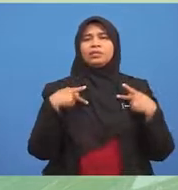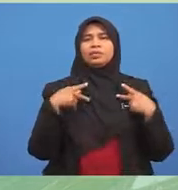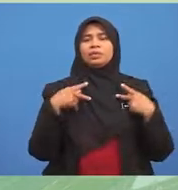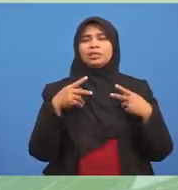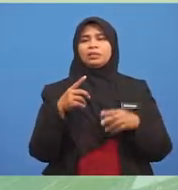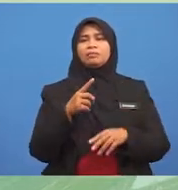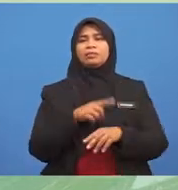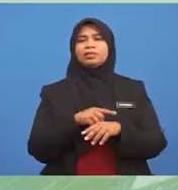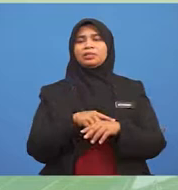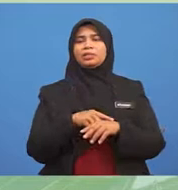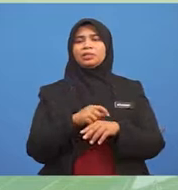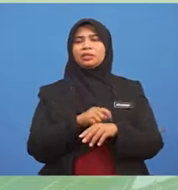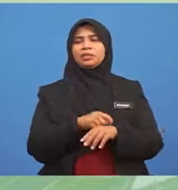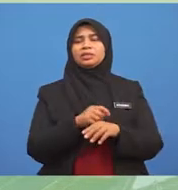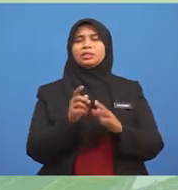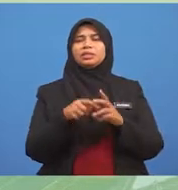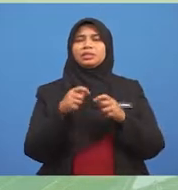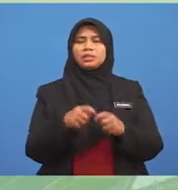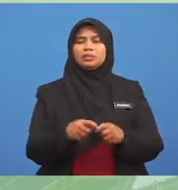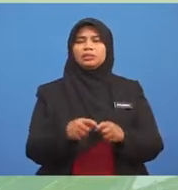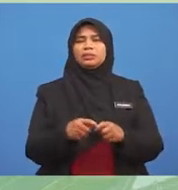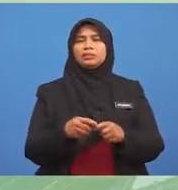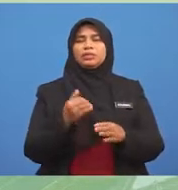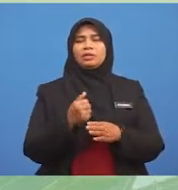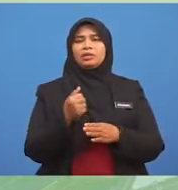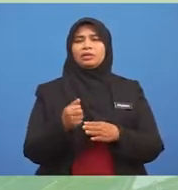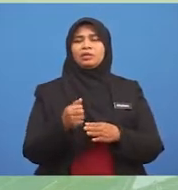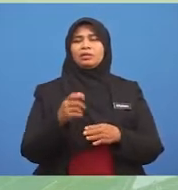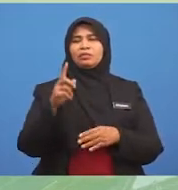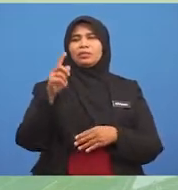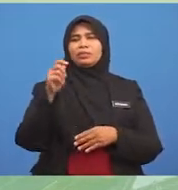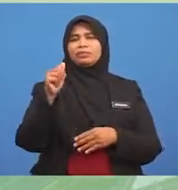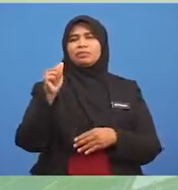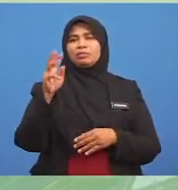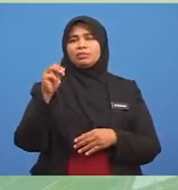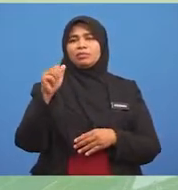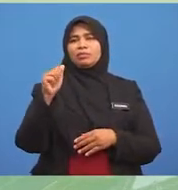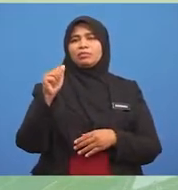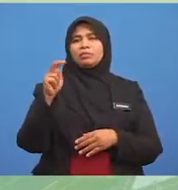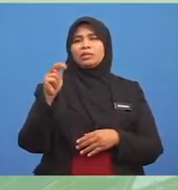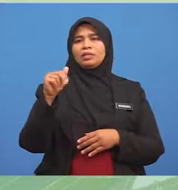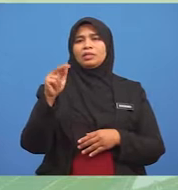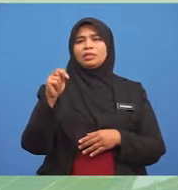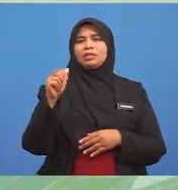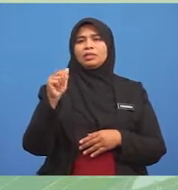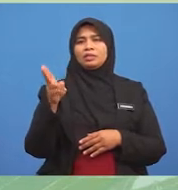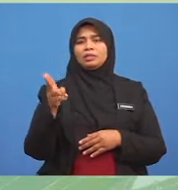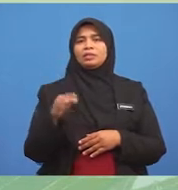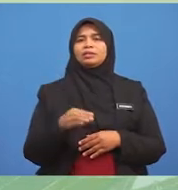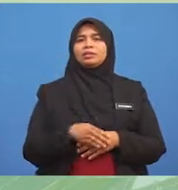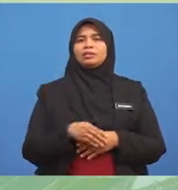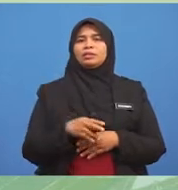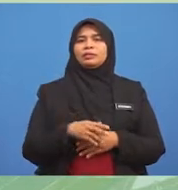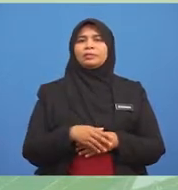mempunyai tempoh tertentu atau digelar sebagai tuma'ninah. Semasa sujud,